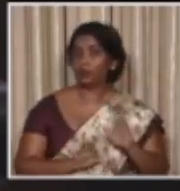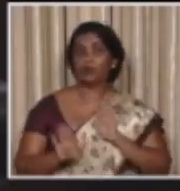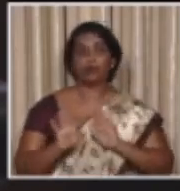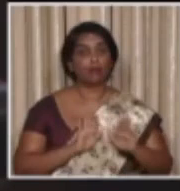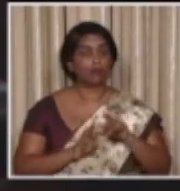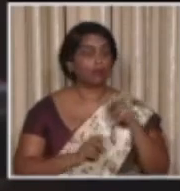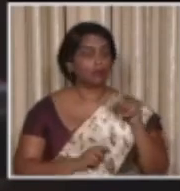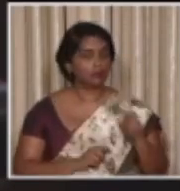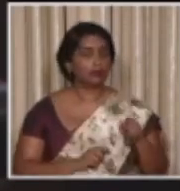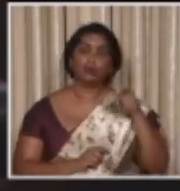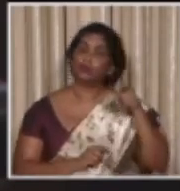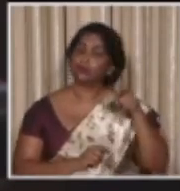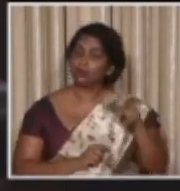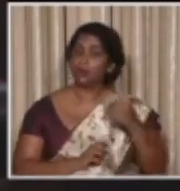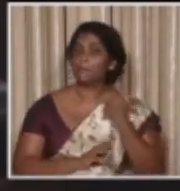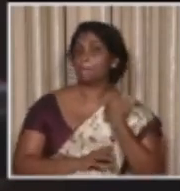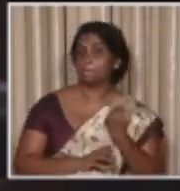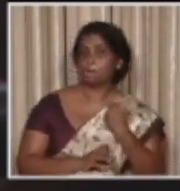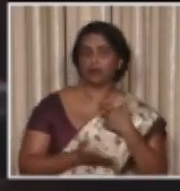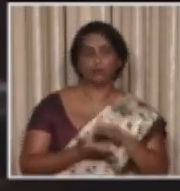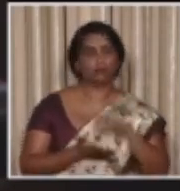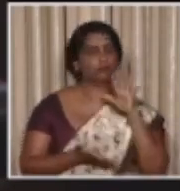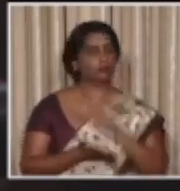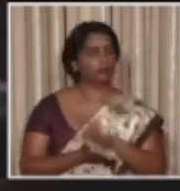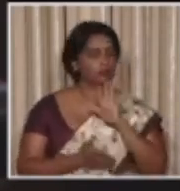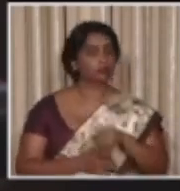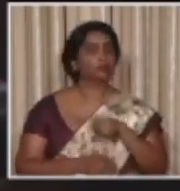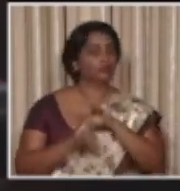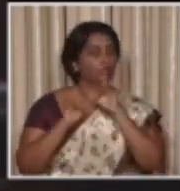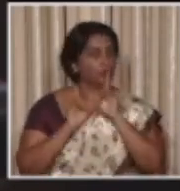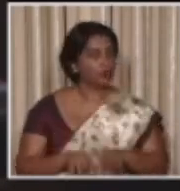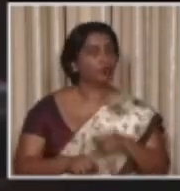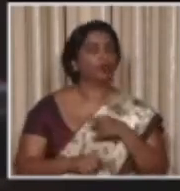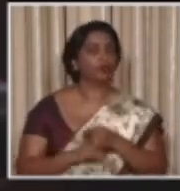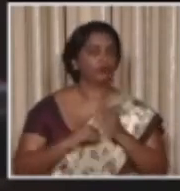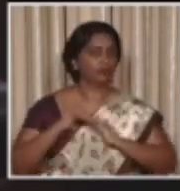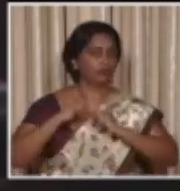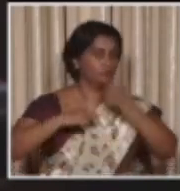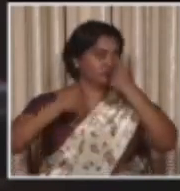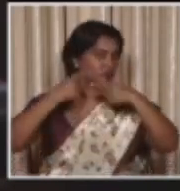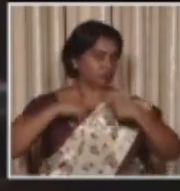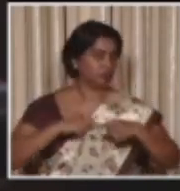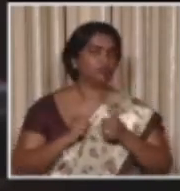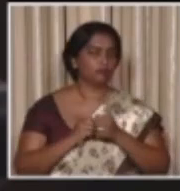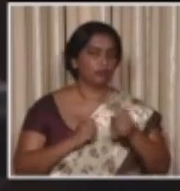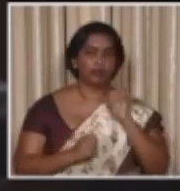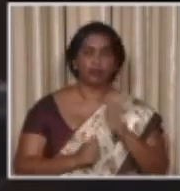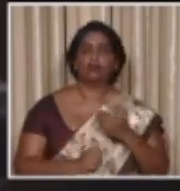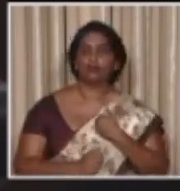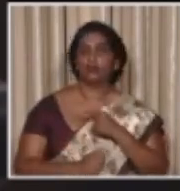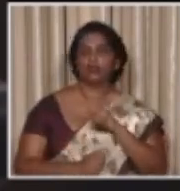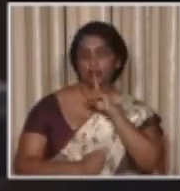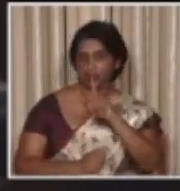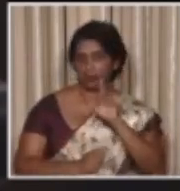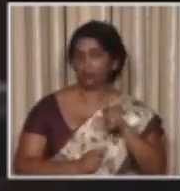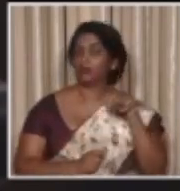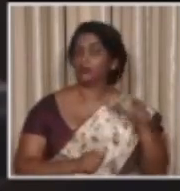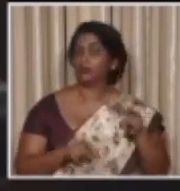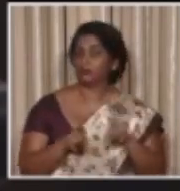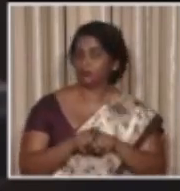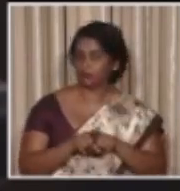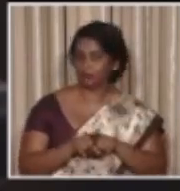முன்னெடுப்பதாக அவர்களுடைய செயற்பாடுகள் இருந்து கொண்டிருக்கின்றது. இந்திய புலனாய்வுத்துறை சொல்லுகின்றது, இந்த குருந்தன்மலை விவகாரத்தை